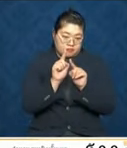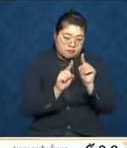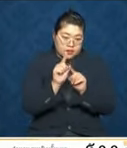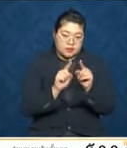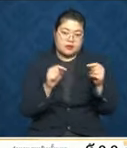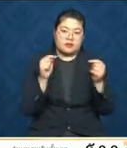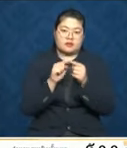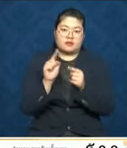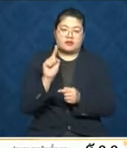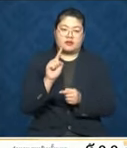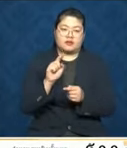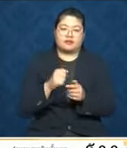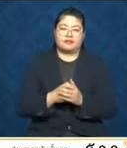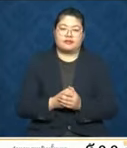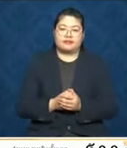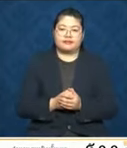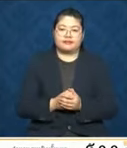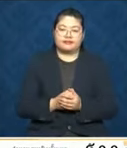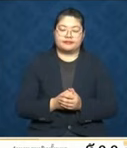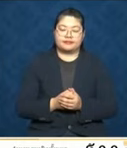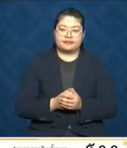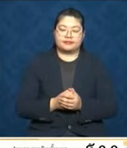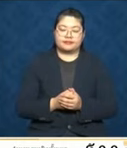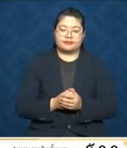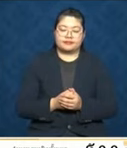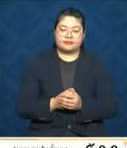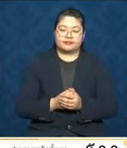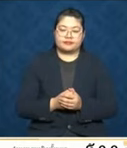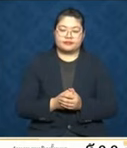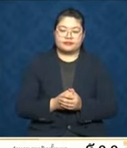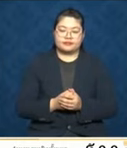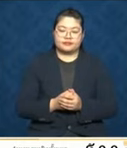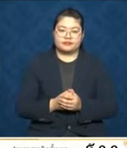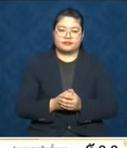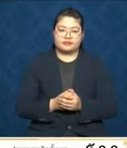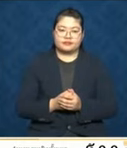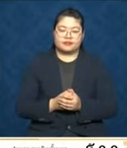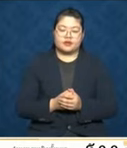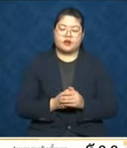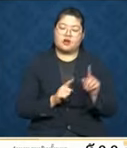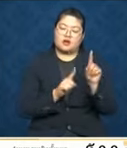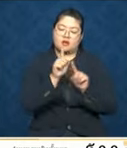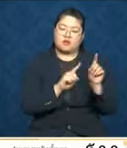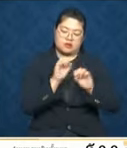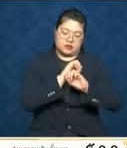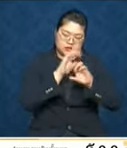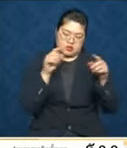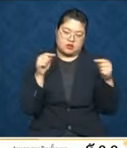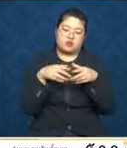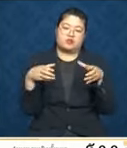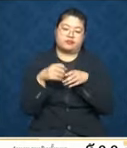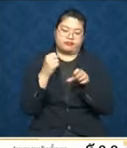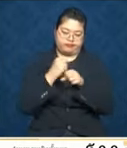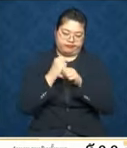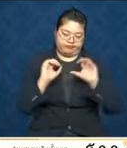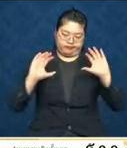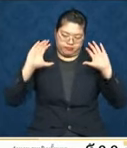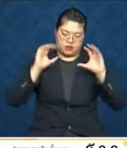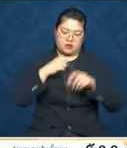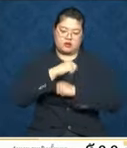ครับจะมีการวัดผลนะอย่างเป็นรูปธรรมกับหน่วยงานต่าง